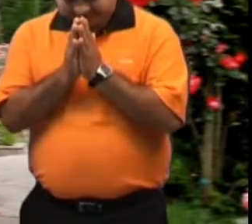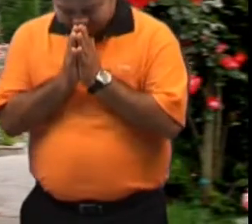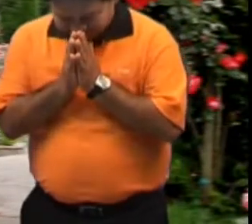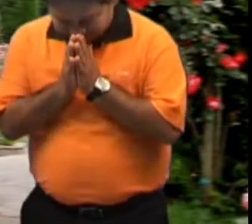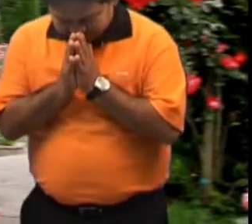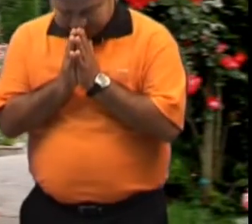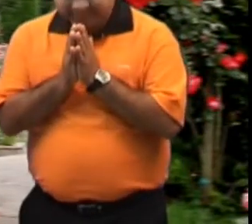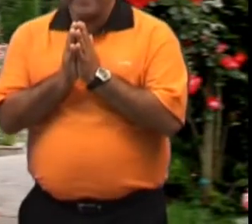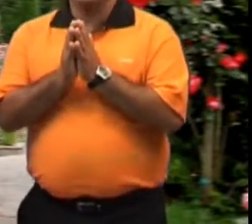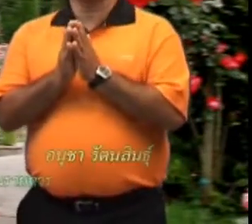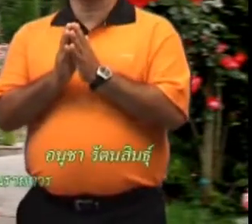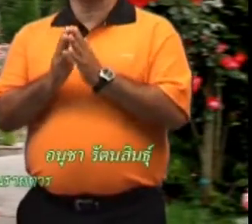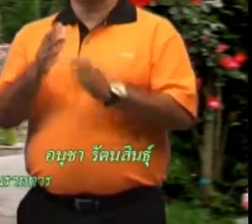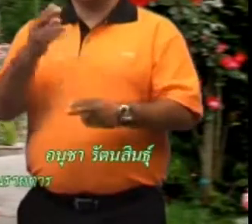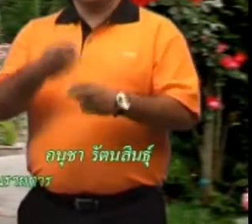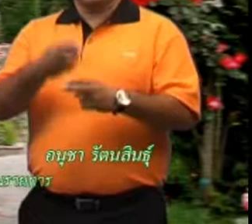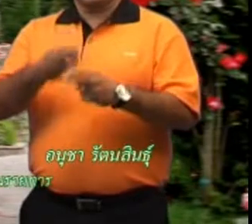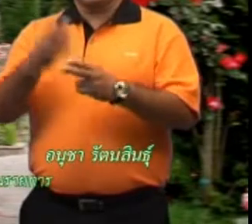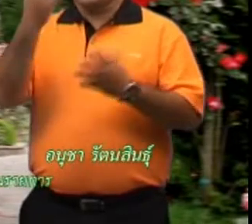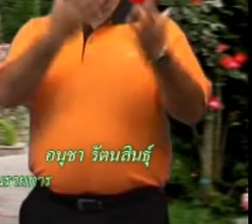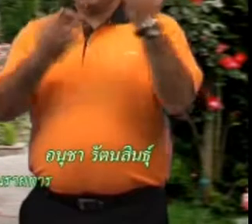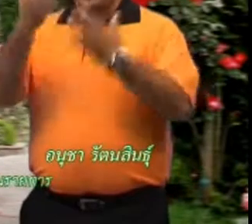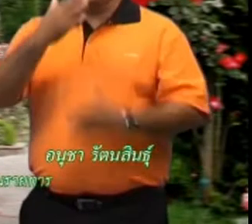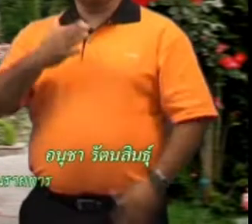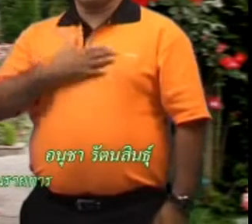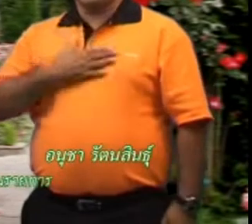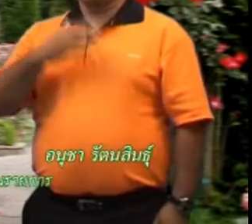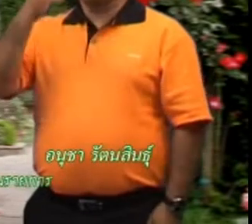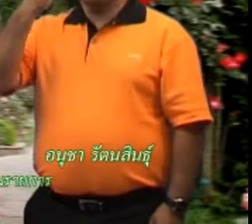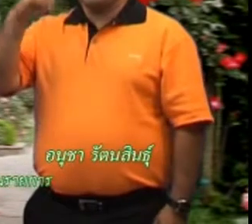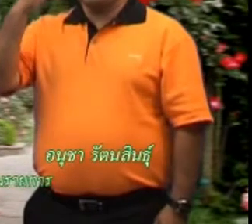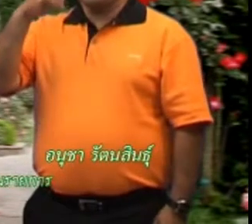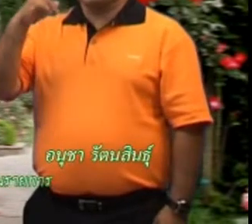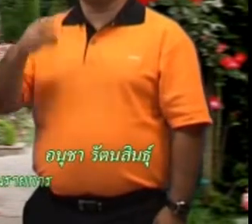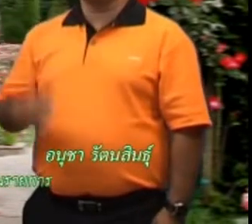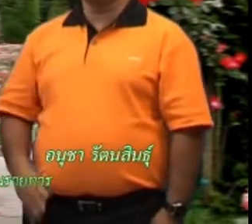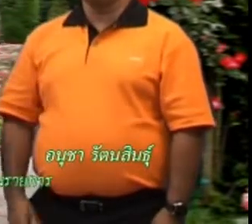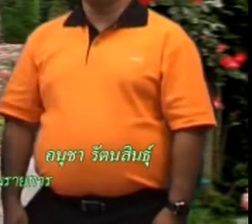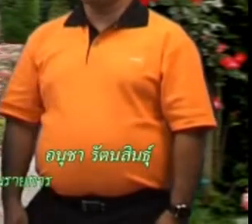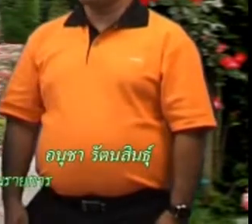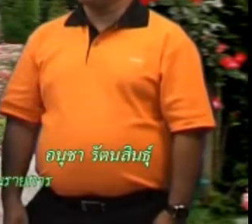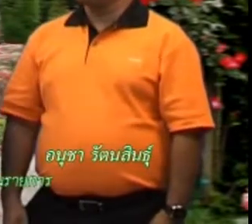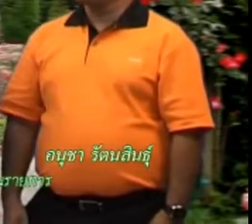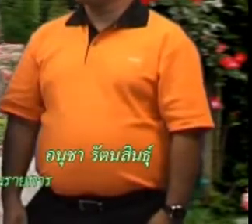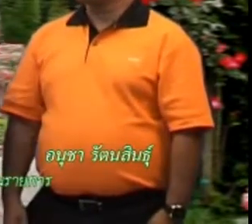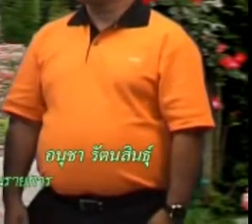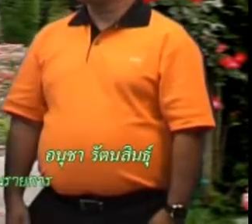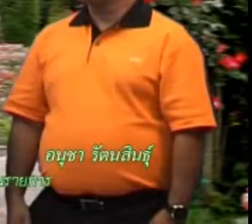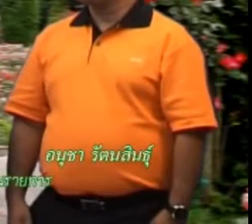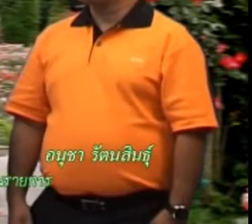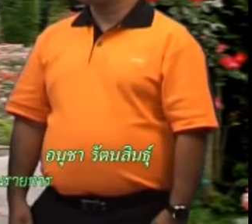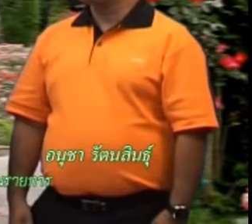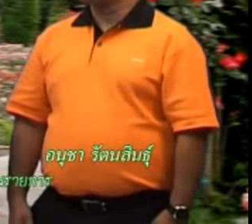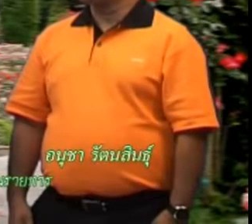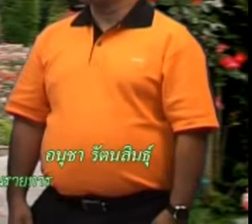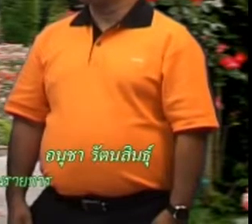สวัสดีค ส ร ว ัั ส บ ดีค่ะ ผมอนุชารัตนสินครับ ดิฉันพันนิพา